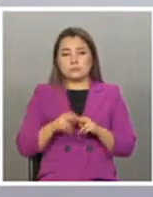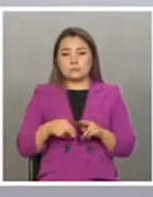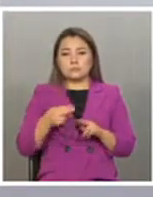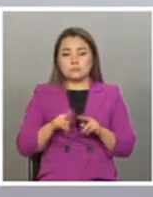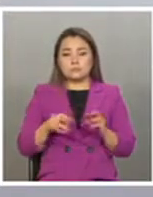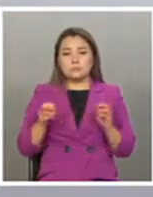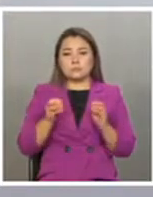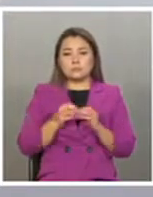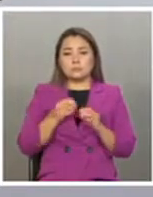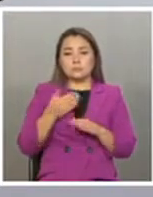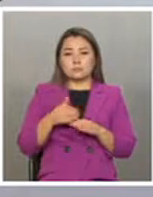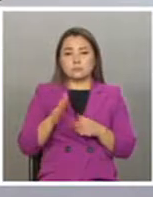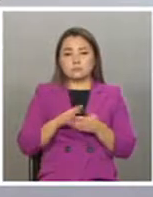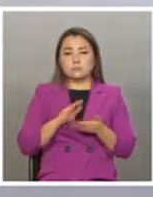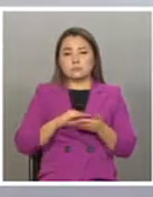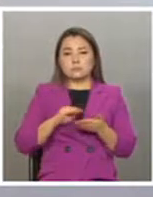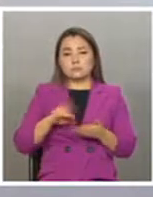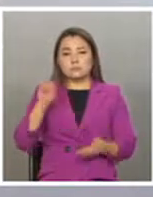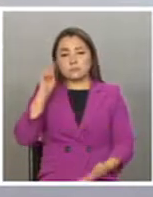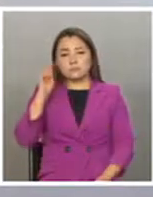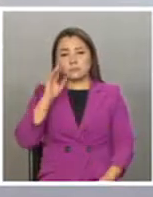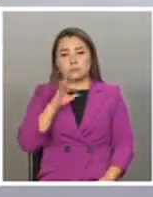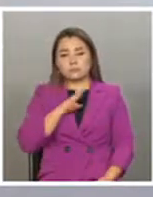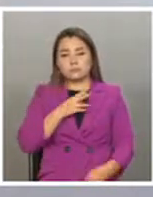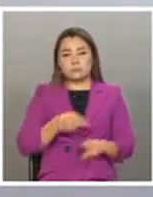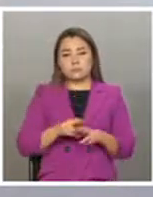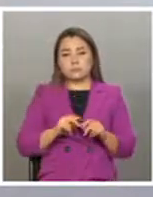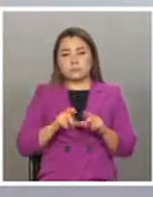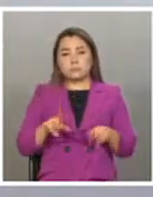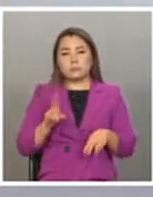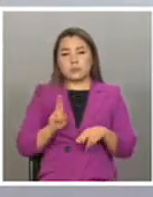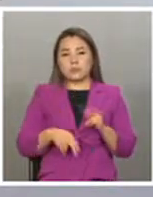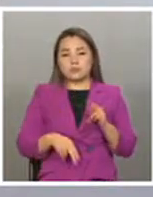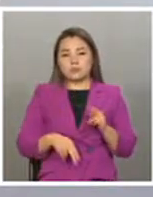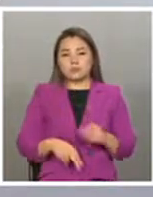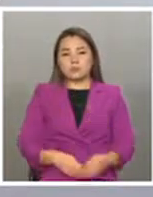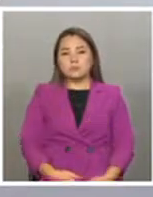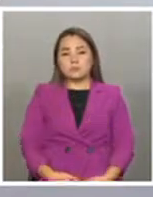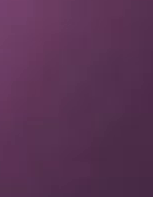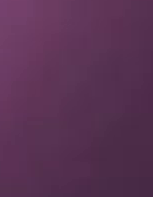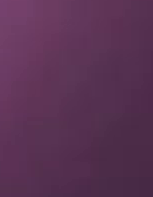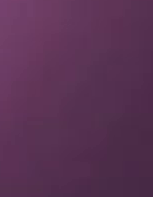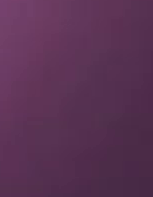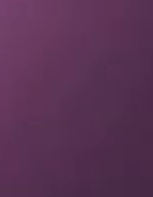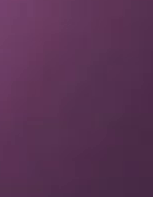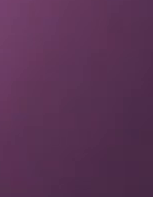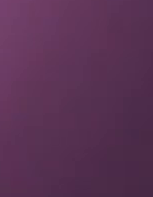бөлшек түрінде жазуды үйрендік. Осымен сабағымызды аяқтаймыз. Сау болыңыздар!